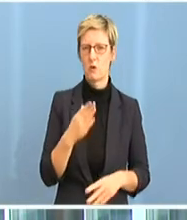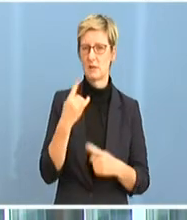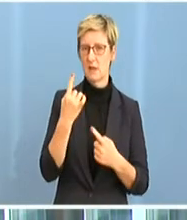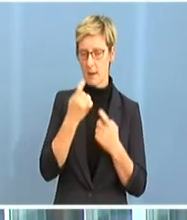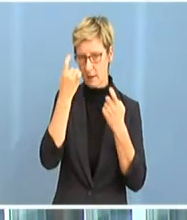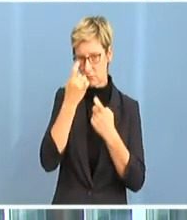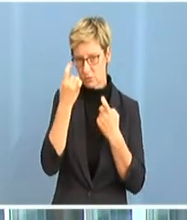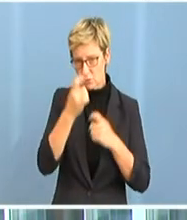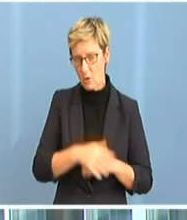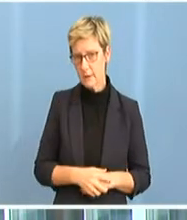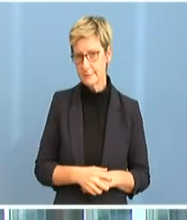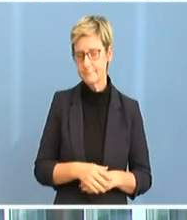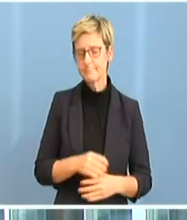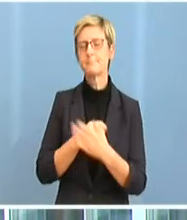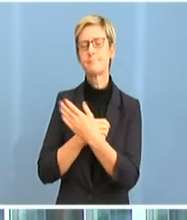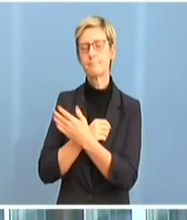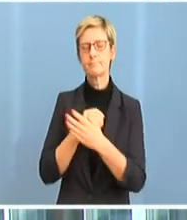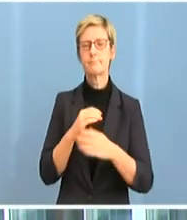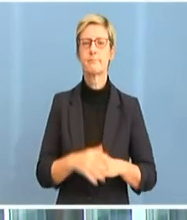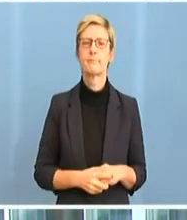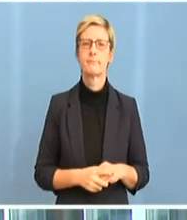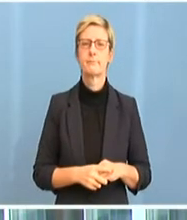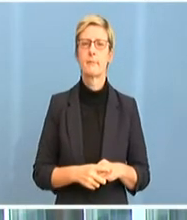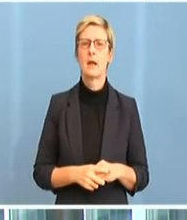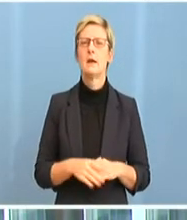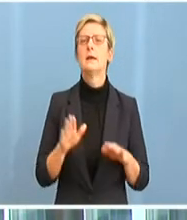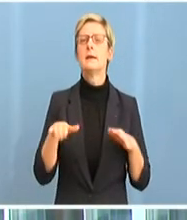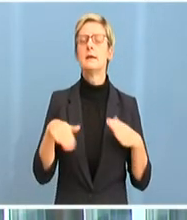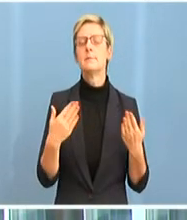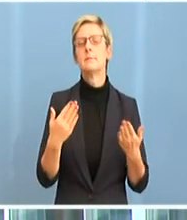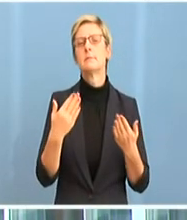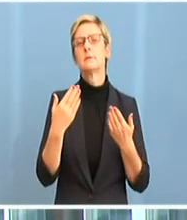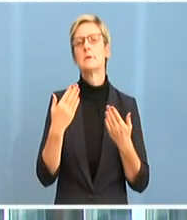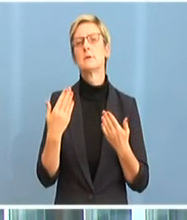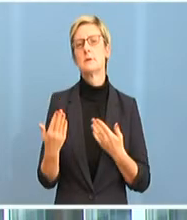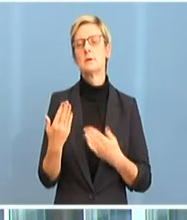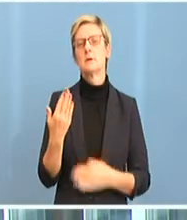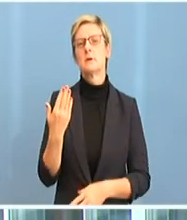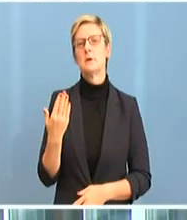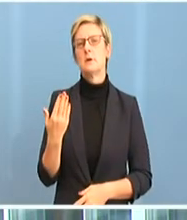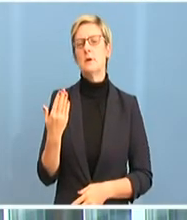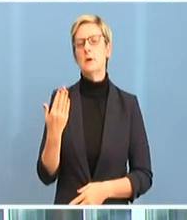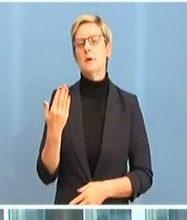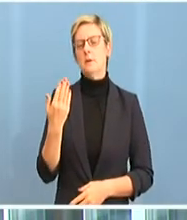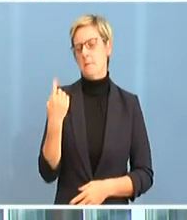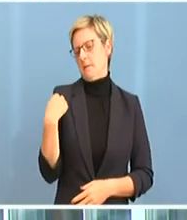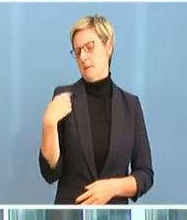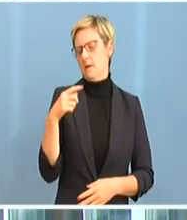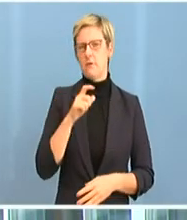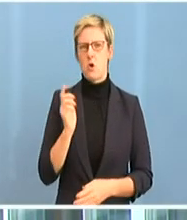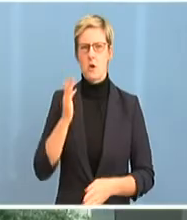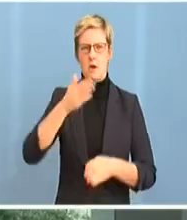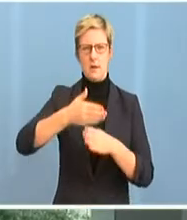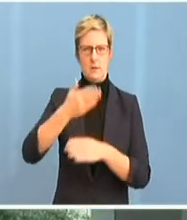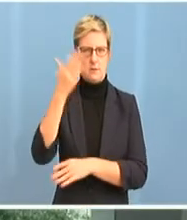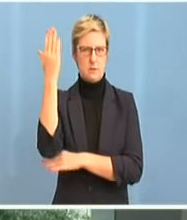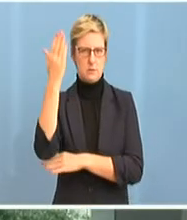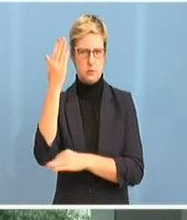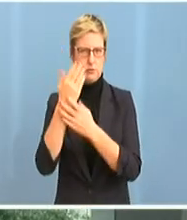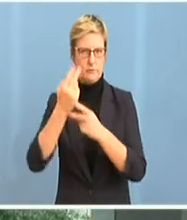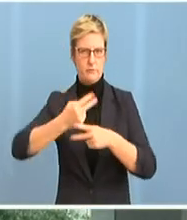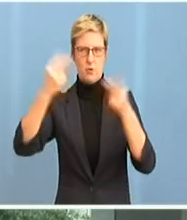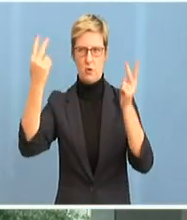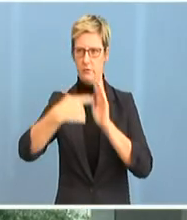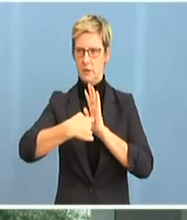Da würde ich Sie gerne auf das Statement, auf die Erklärung, die wir am Wochenende schon veröffentlicht